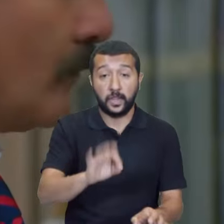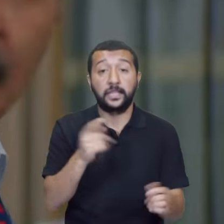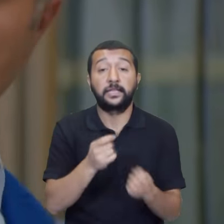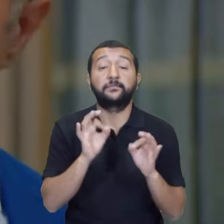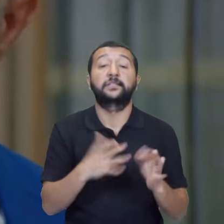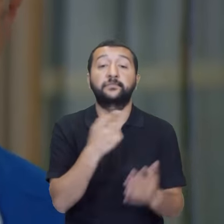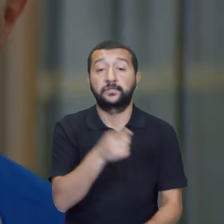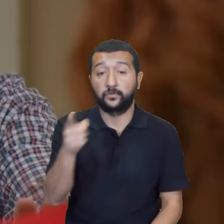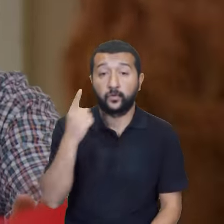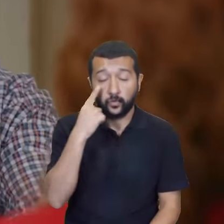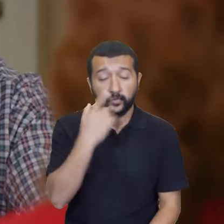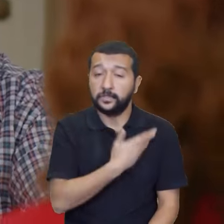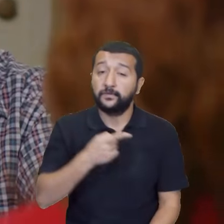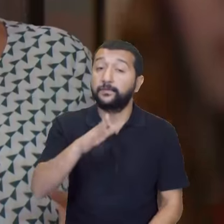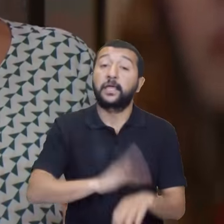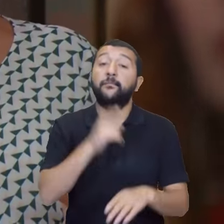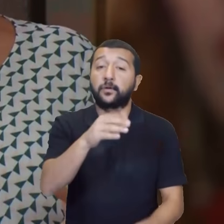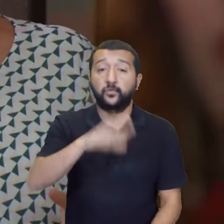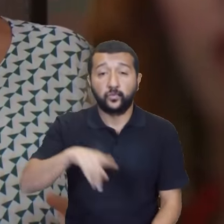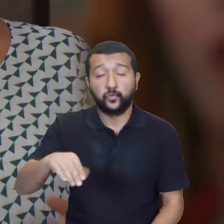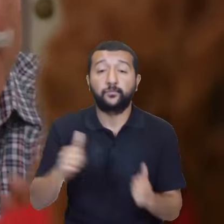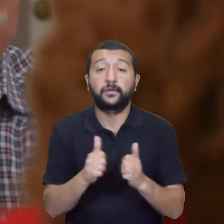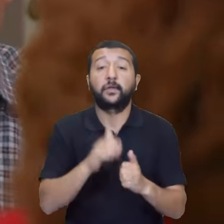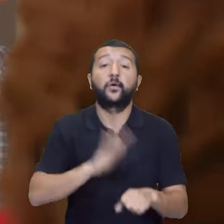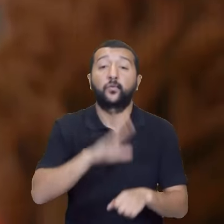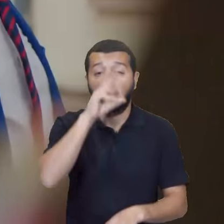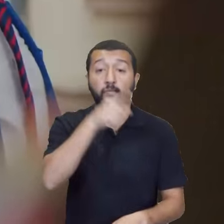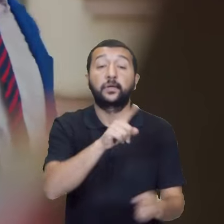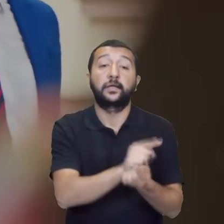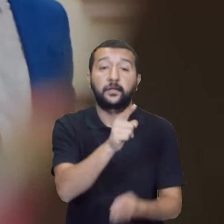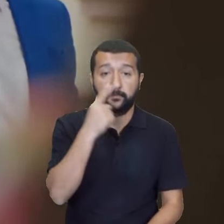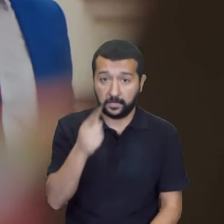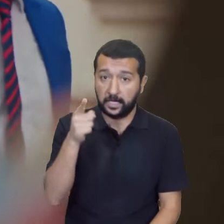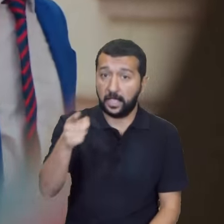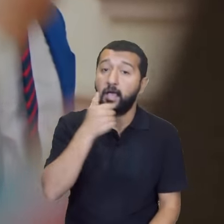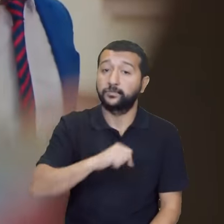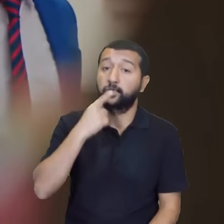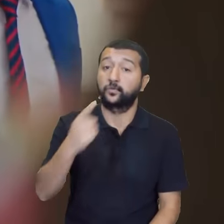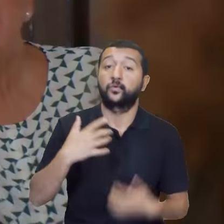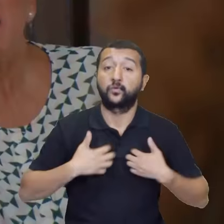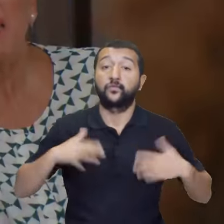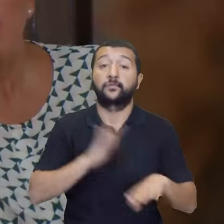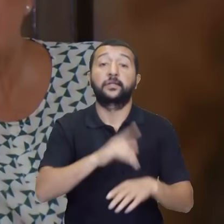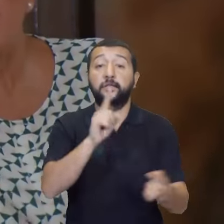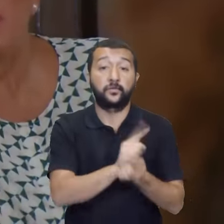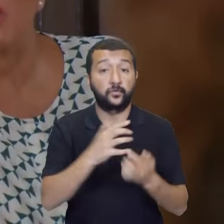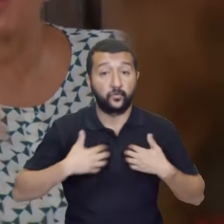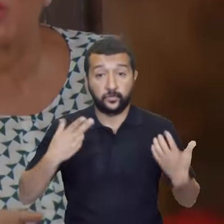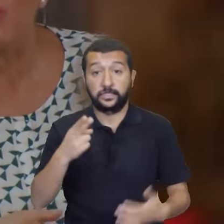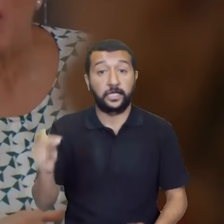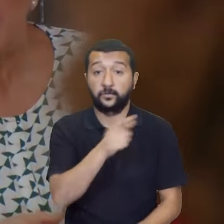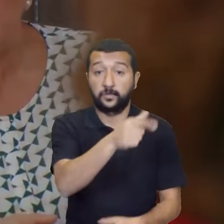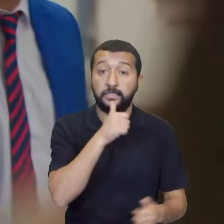tam çalışmaz. Yani gözünü seveyim, yapma. Çocukla çocuk olma. Uyma sen şuna. Al işte bak, abisi güvenemiyor. Sen nesine güvenip